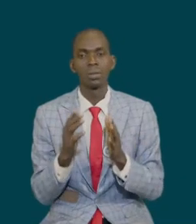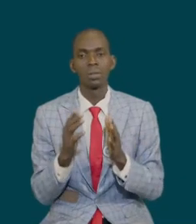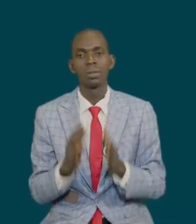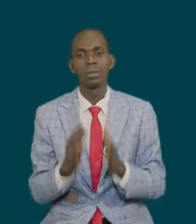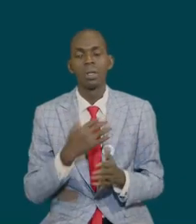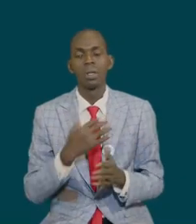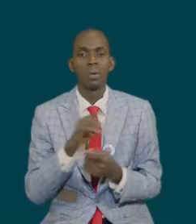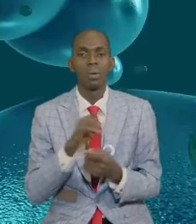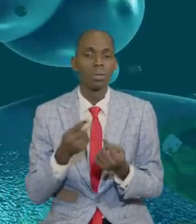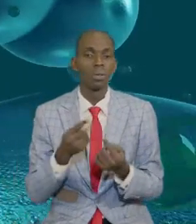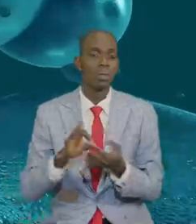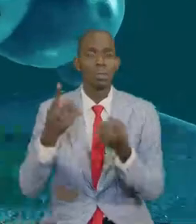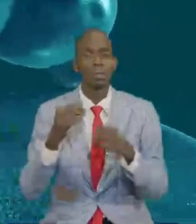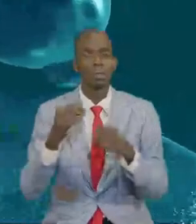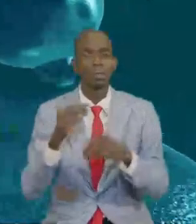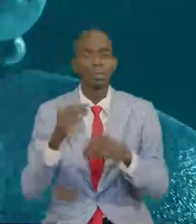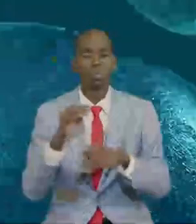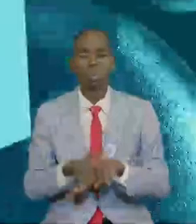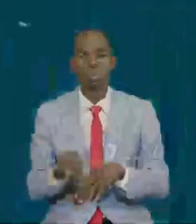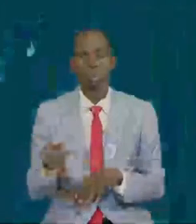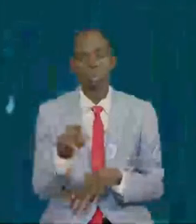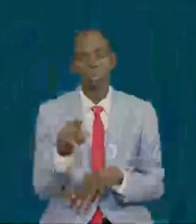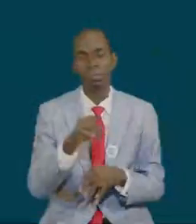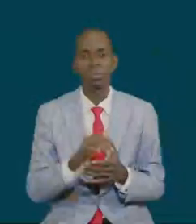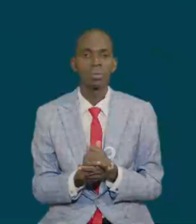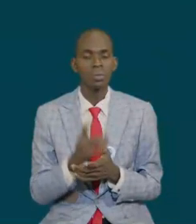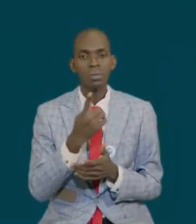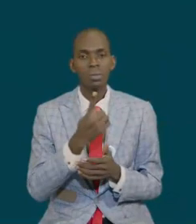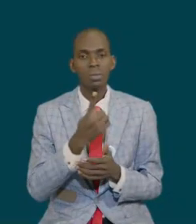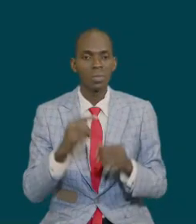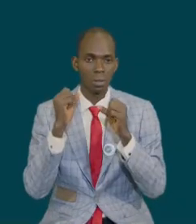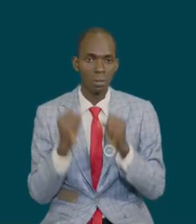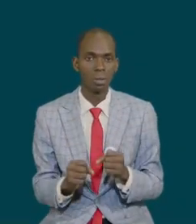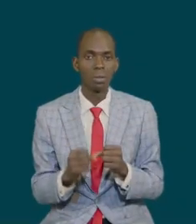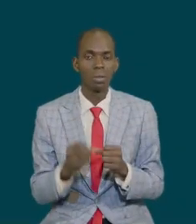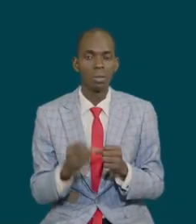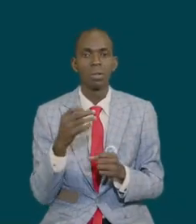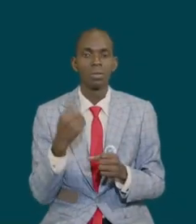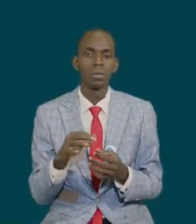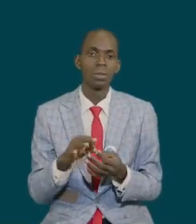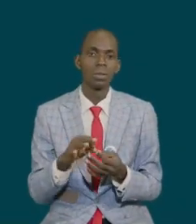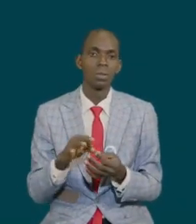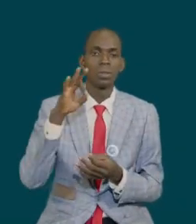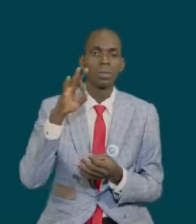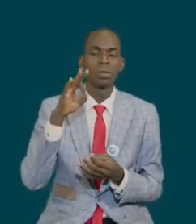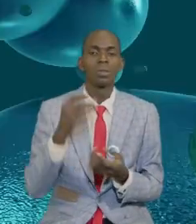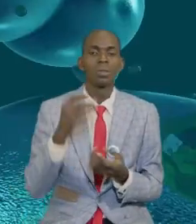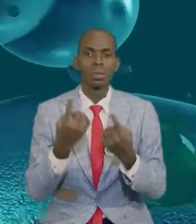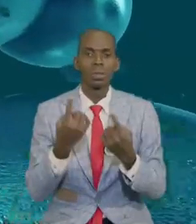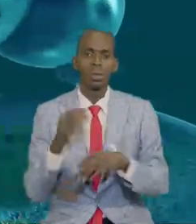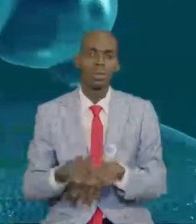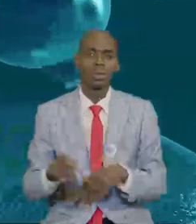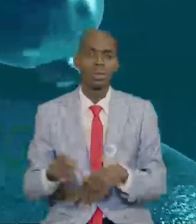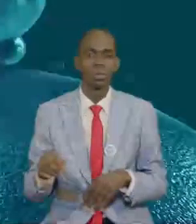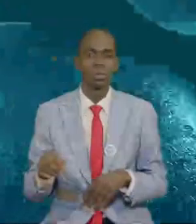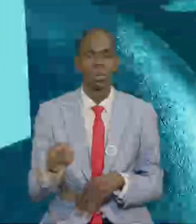Ghost came upon them, et quand le Saint-Esprit est venu sur eux, the power of the Spirit came upon them. La